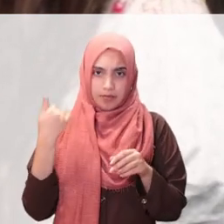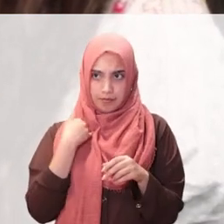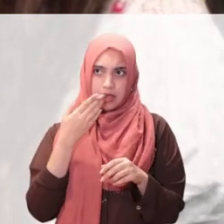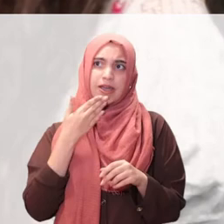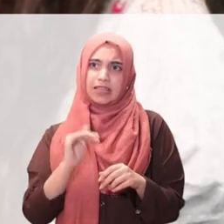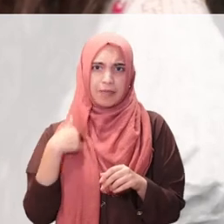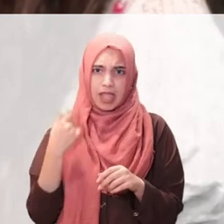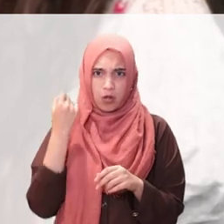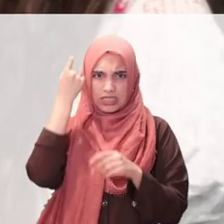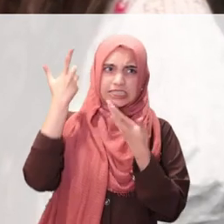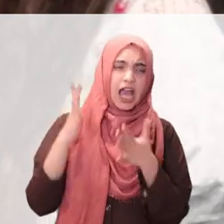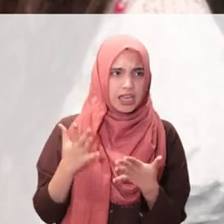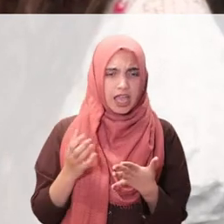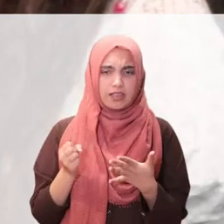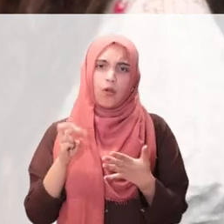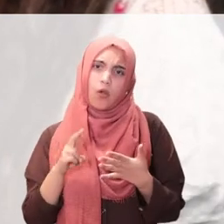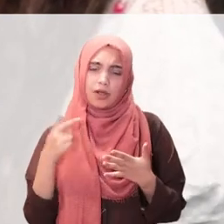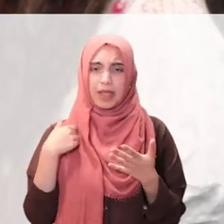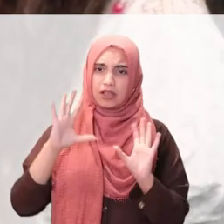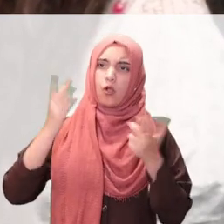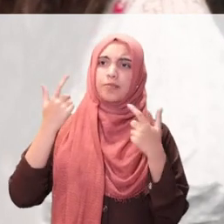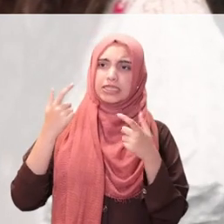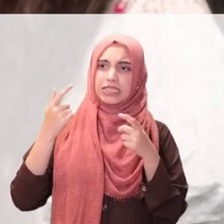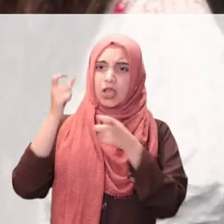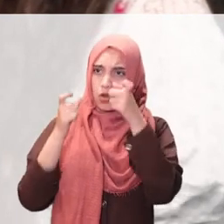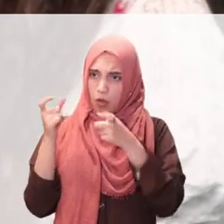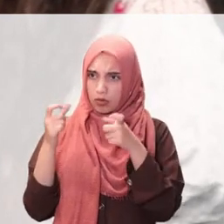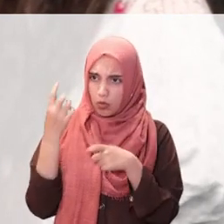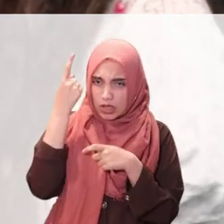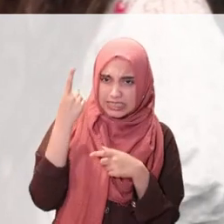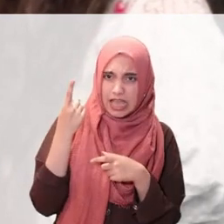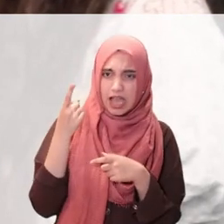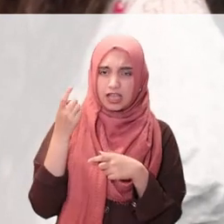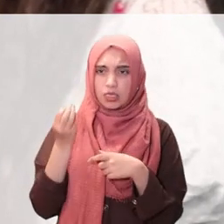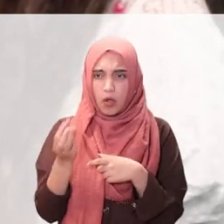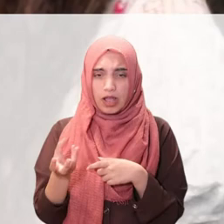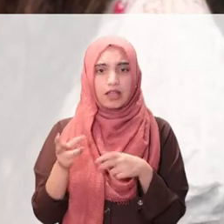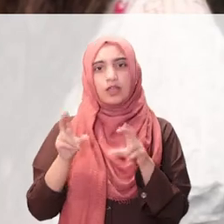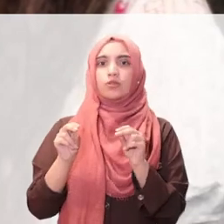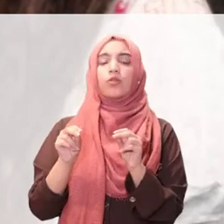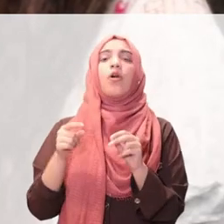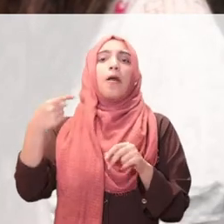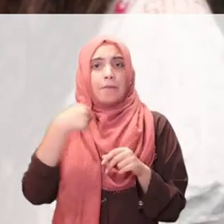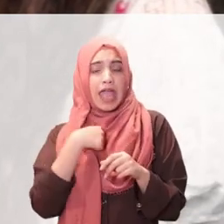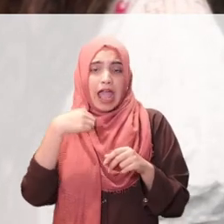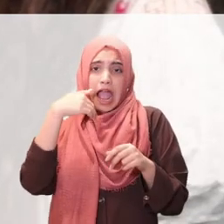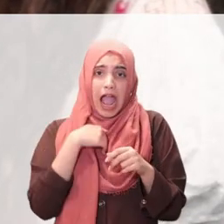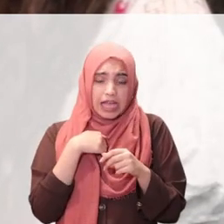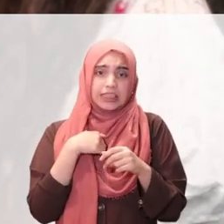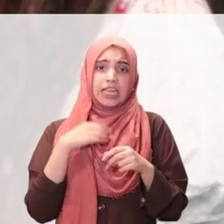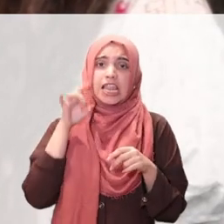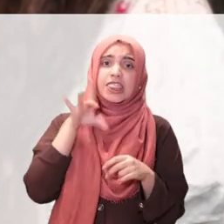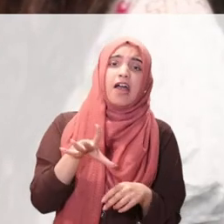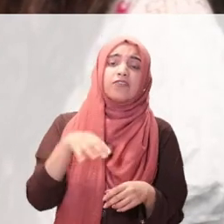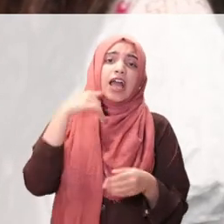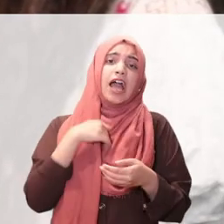मतलब के मुझे गुस्सा कभी किसी पर नहीं चढ़ाया यह ताकि वह बंदा झगड़ा गलत किया है लेकिन किसके पास वक्त है यार के किसी के लिए नफरत गहरी करो या